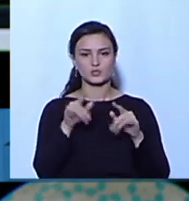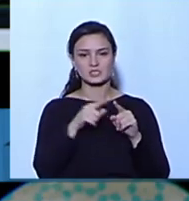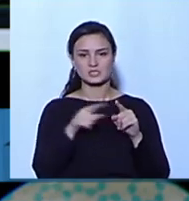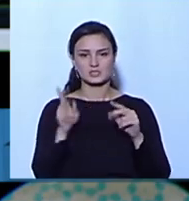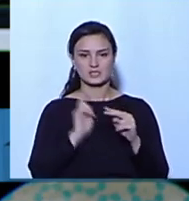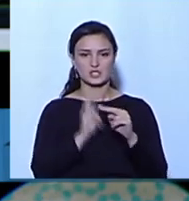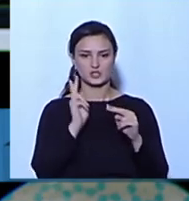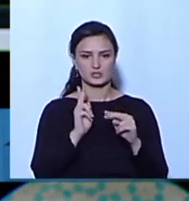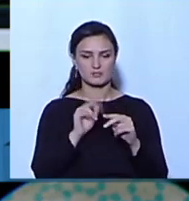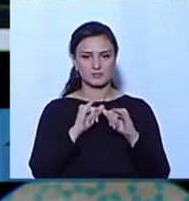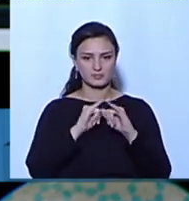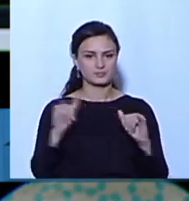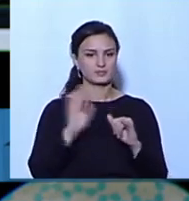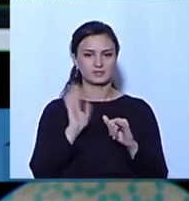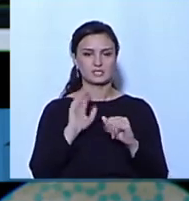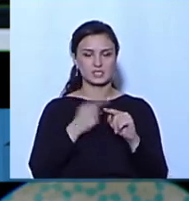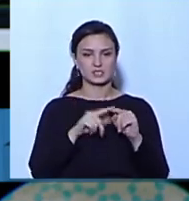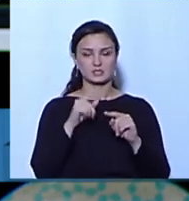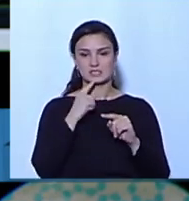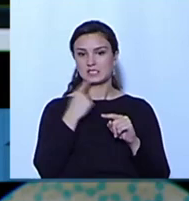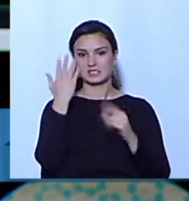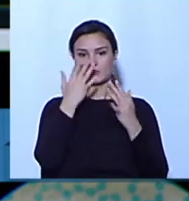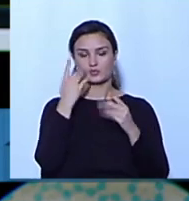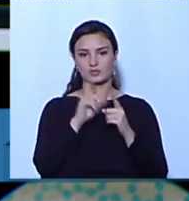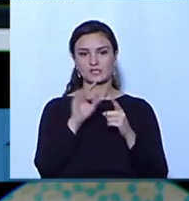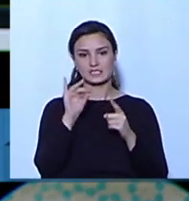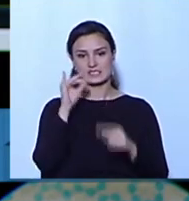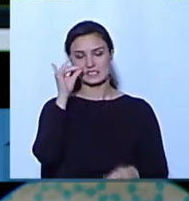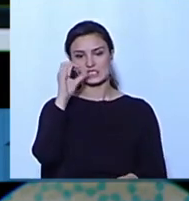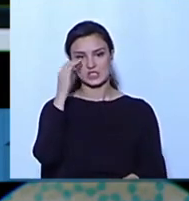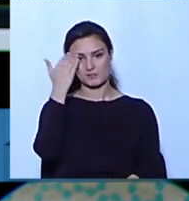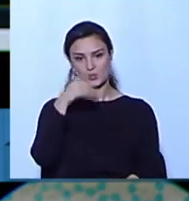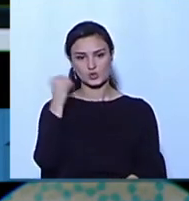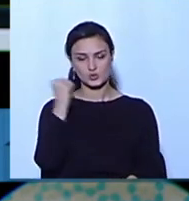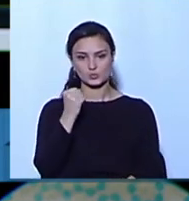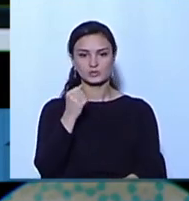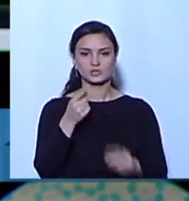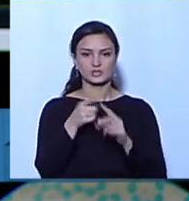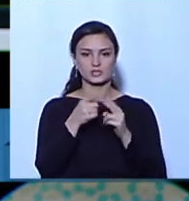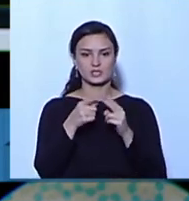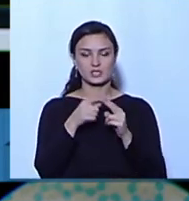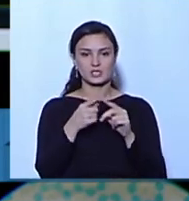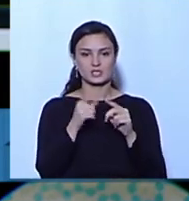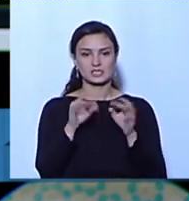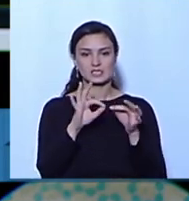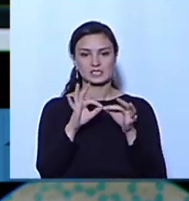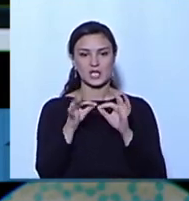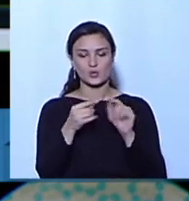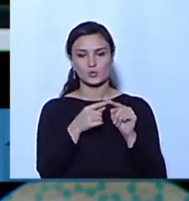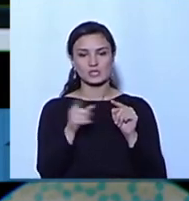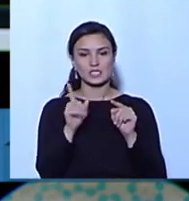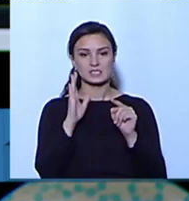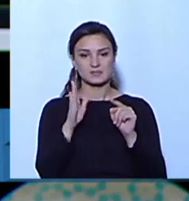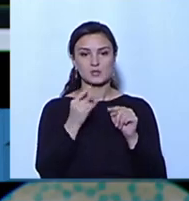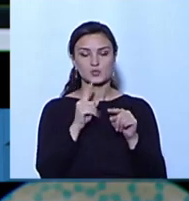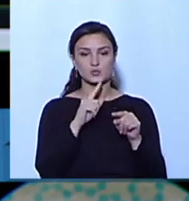ხელს უშლიან, ხა თითქოს ნელი წარმოსადგენია სტეროიდი და ისემიური ინსულტი, მაგრამ ყოველ შემთხვევაში სანამ ასეთი დეტალური გარჩევის დრო იქნება, რაც